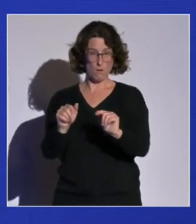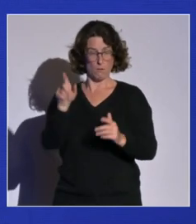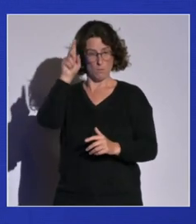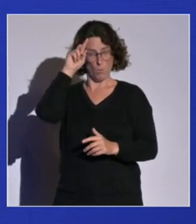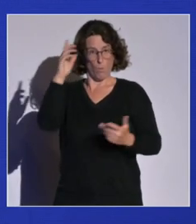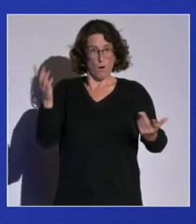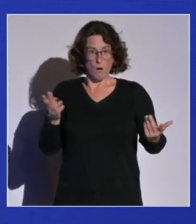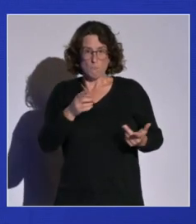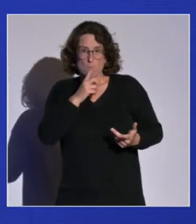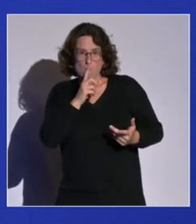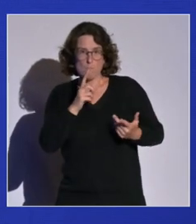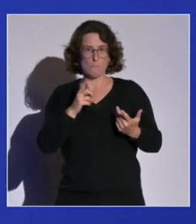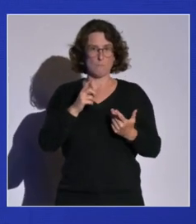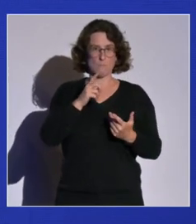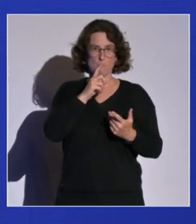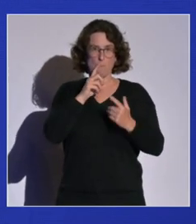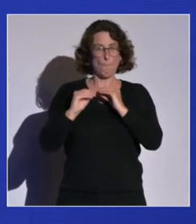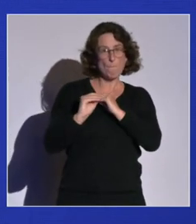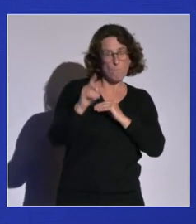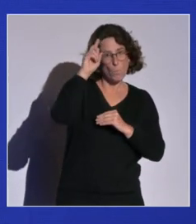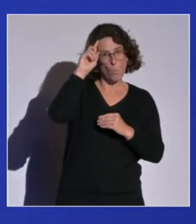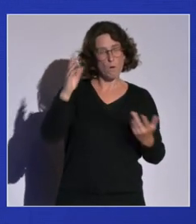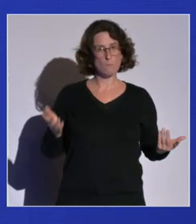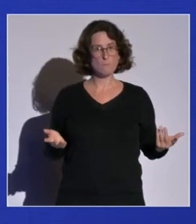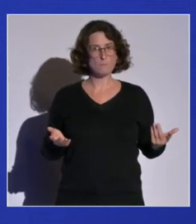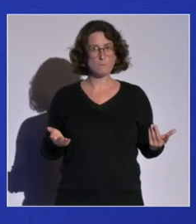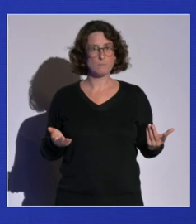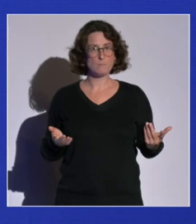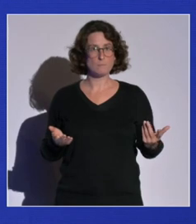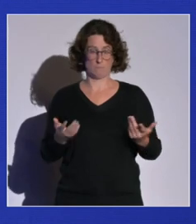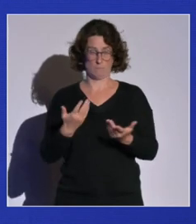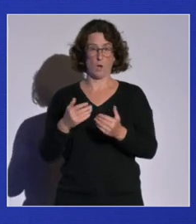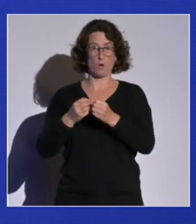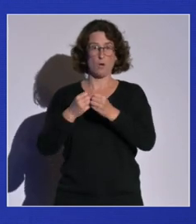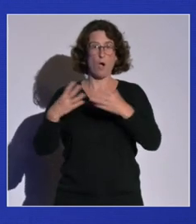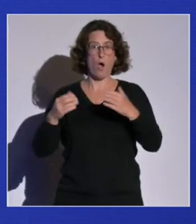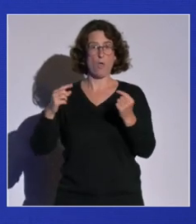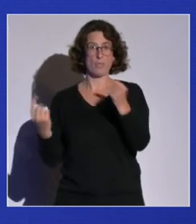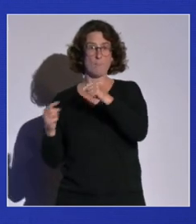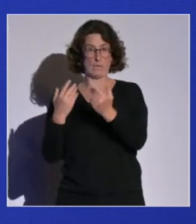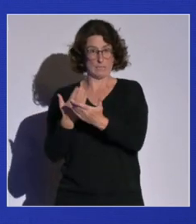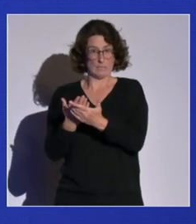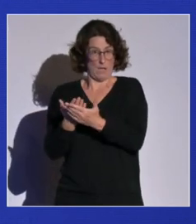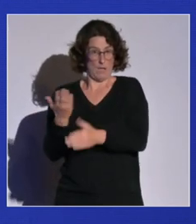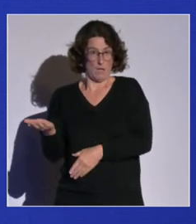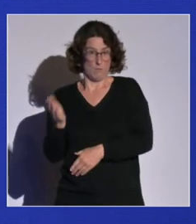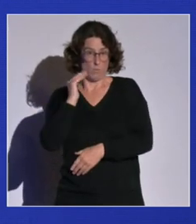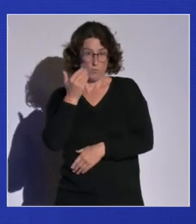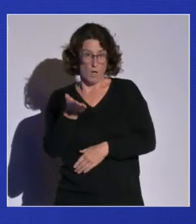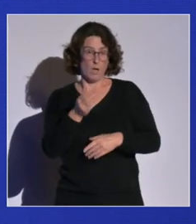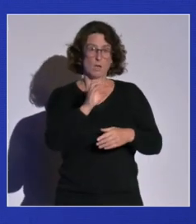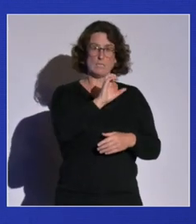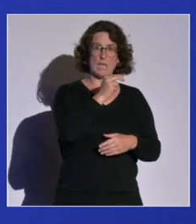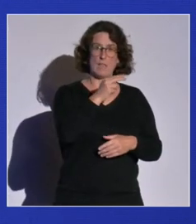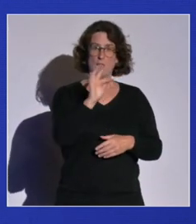jamais? Et le grand débat, c'était ça. Et le CNR, le Conseil national de la refondation, dont il